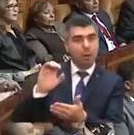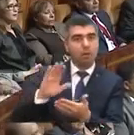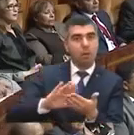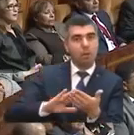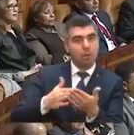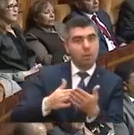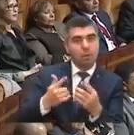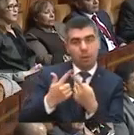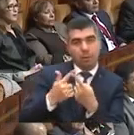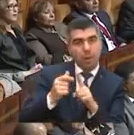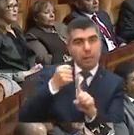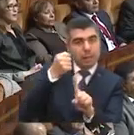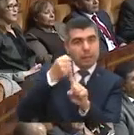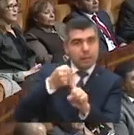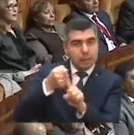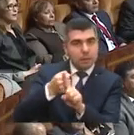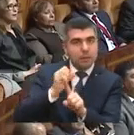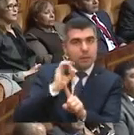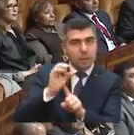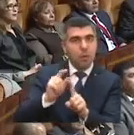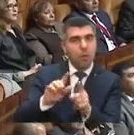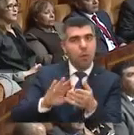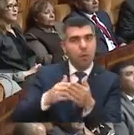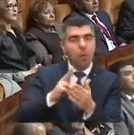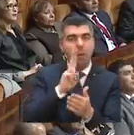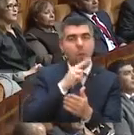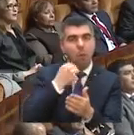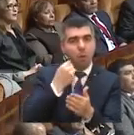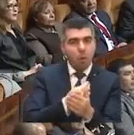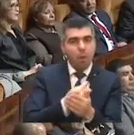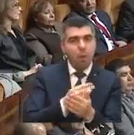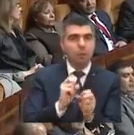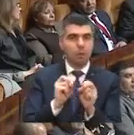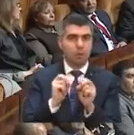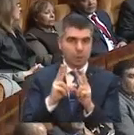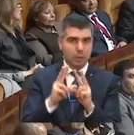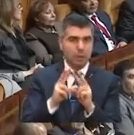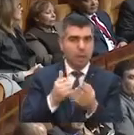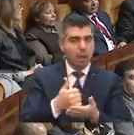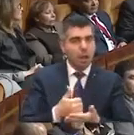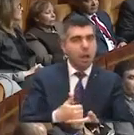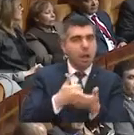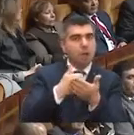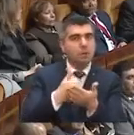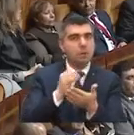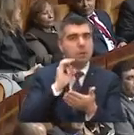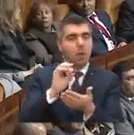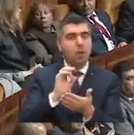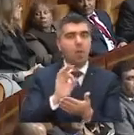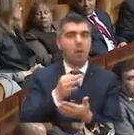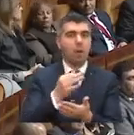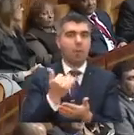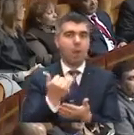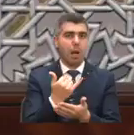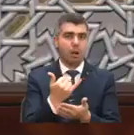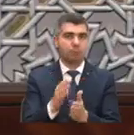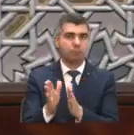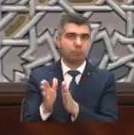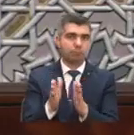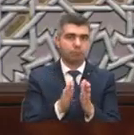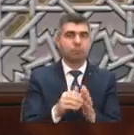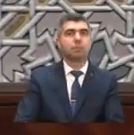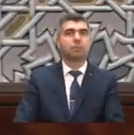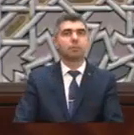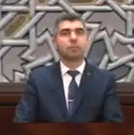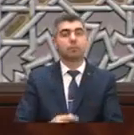للميناء والمجهودات المبذوله من طرف الدوله في تقويه البنيه المينائيه والخدماتيه. شكرا التي شكرا السيد النائب. هل